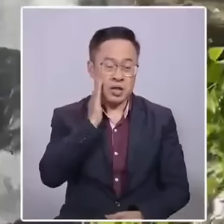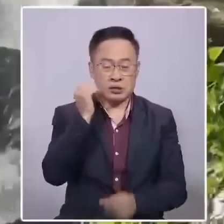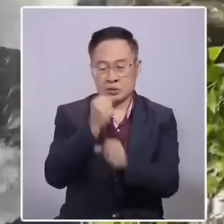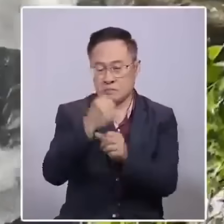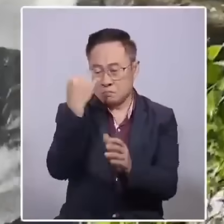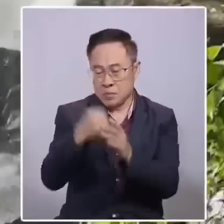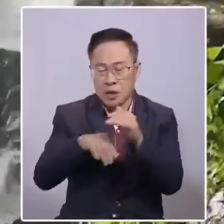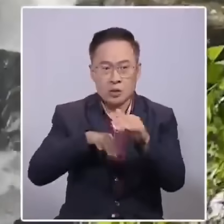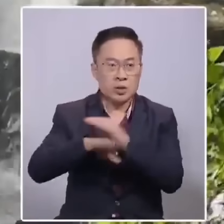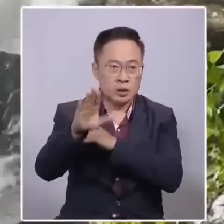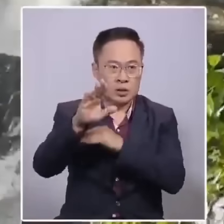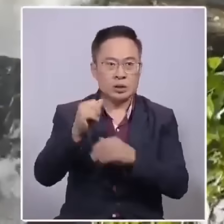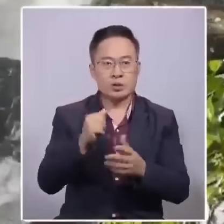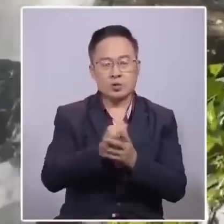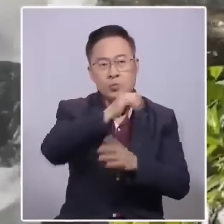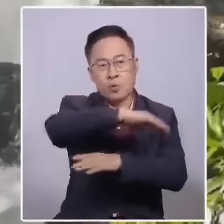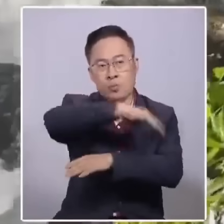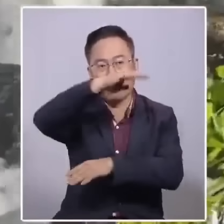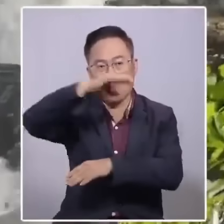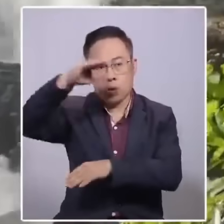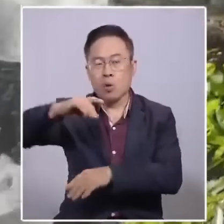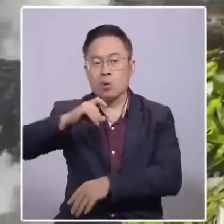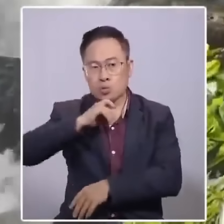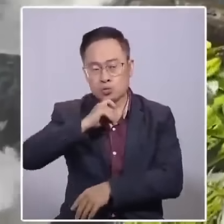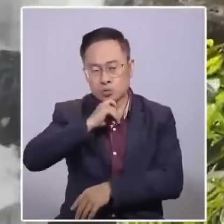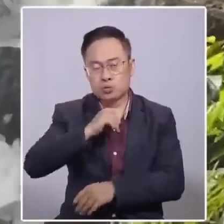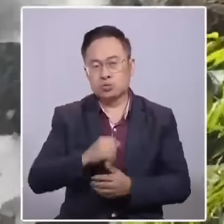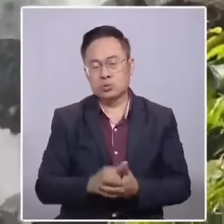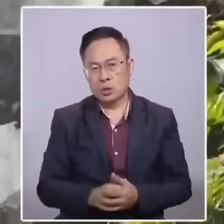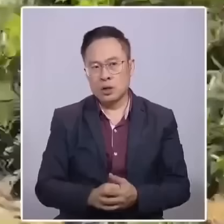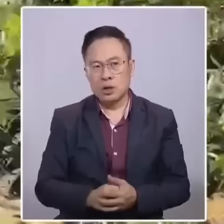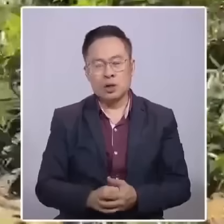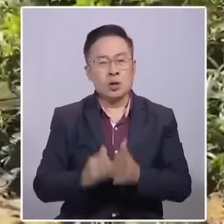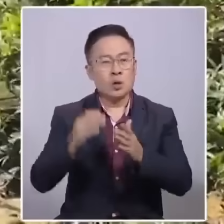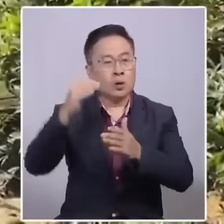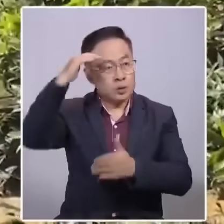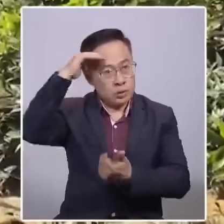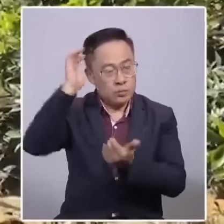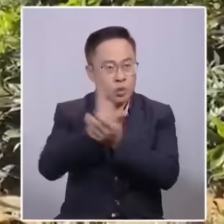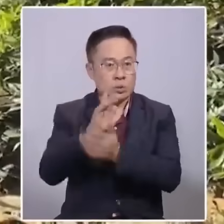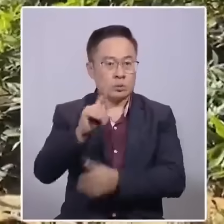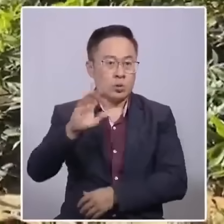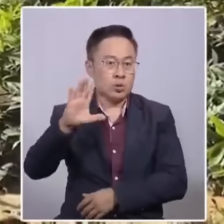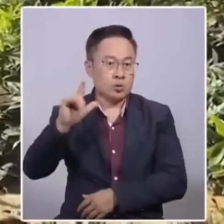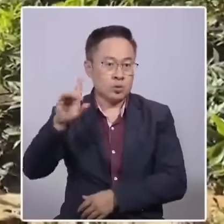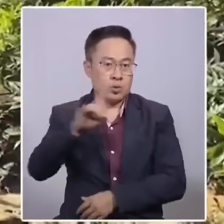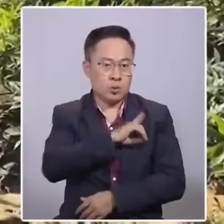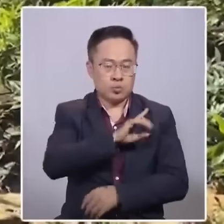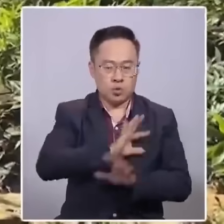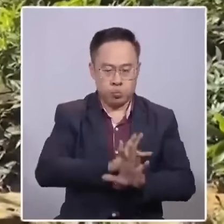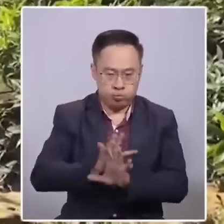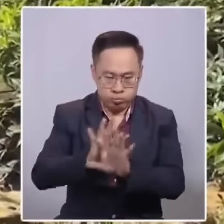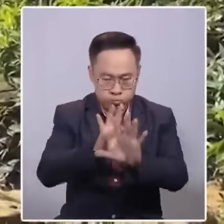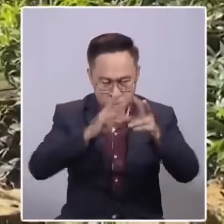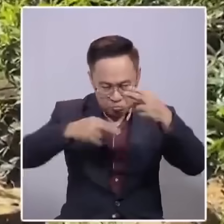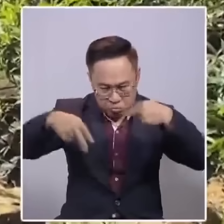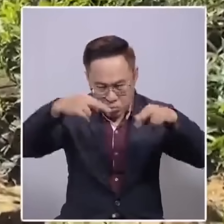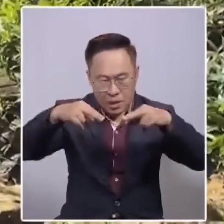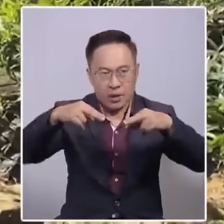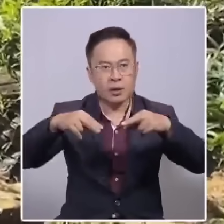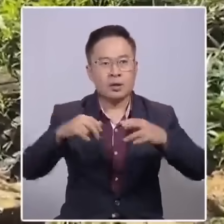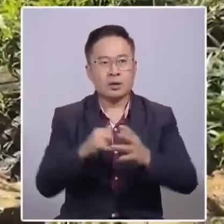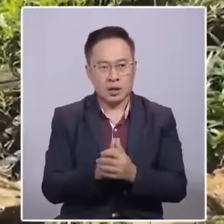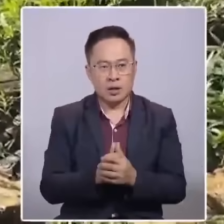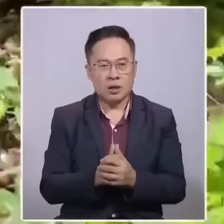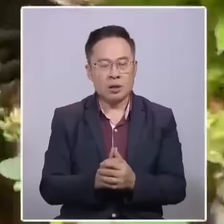วันแล้วนะก็ยังหลบอยู่ที่บริเวณเทือกเขาบรรทัดแต่ว่าเจ้าหน้าที่ระลมกำลังไปเป็นร้ชีวิตแล้วก็ปิดล้อมเส้นทางขึ้นเขาลงเขา